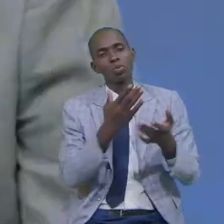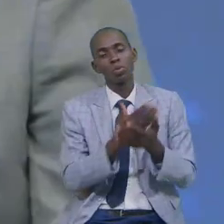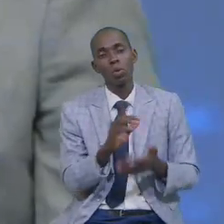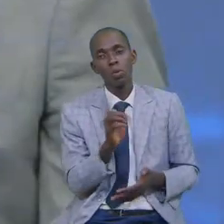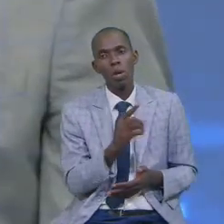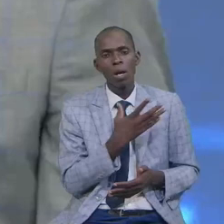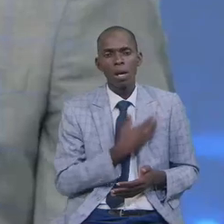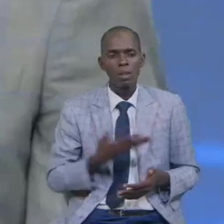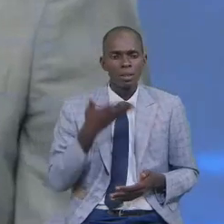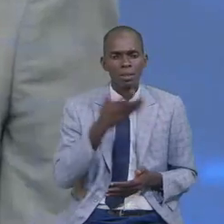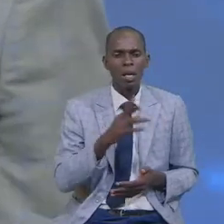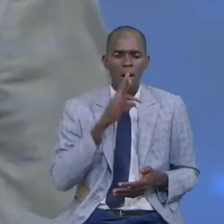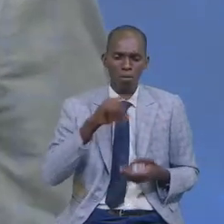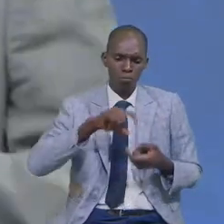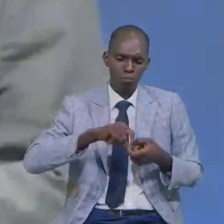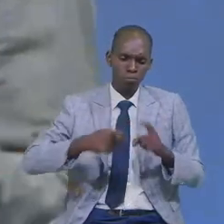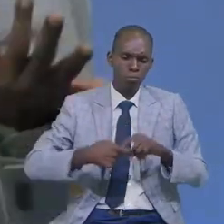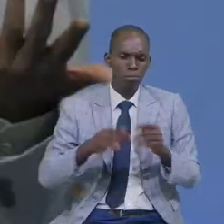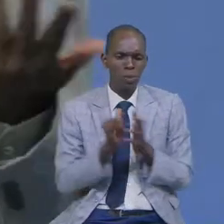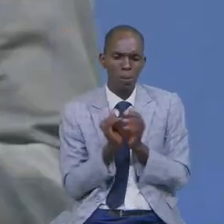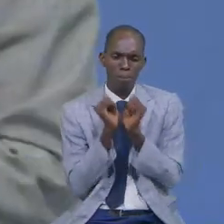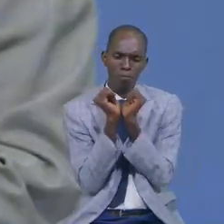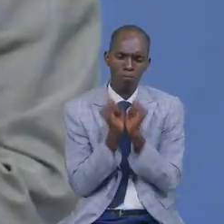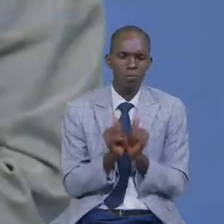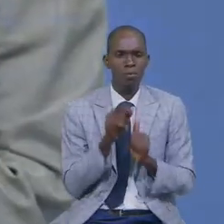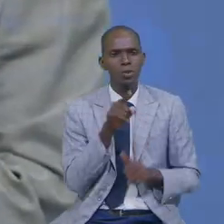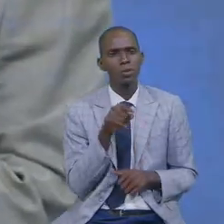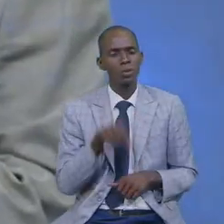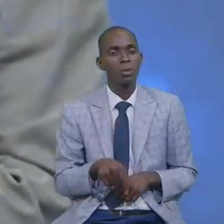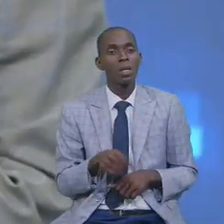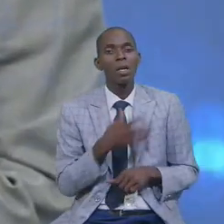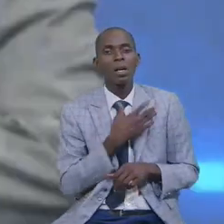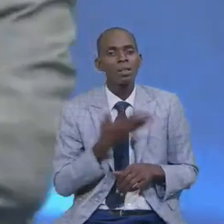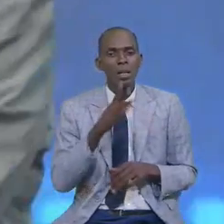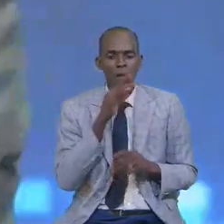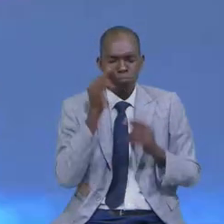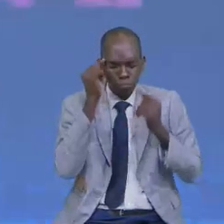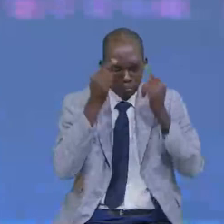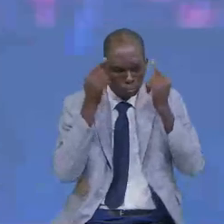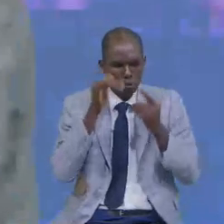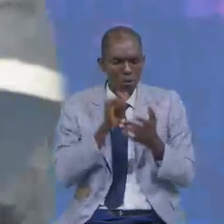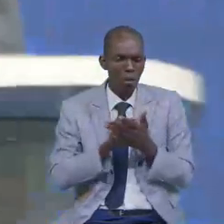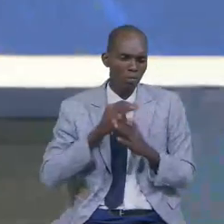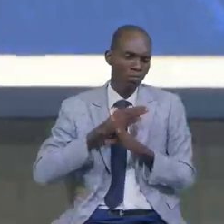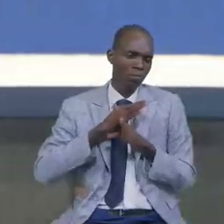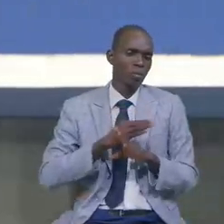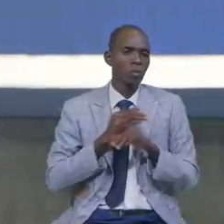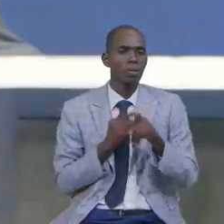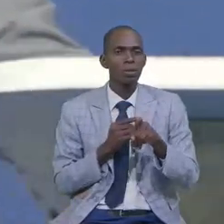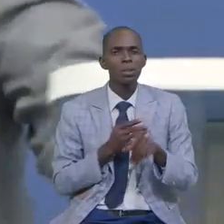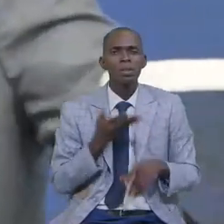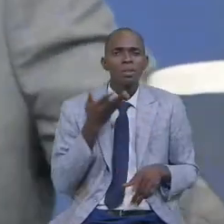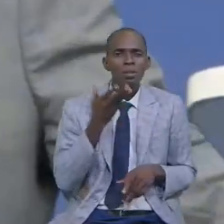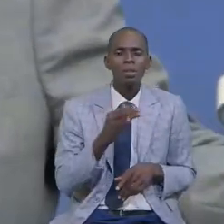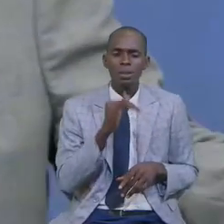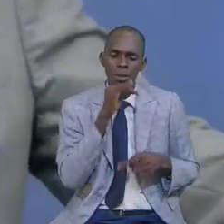2. Verset 1. Vous voulez vous lever, il y a des chaînes qui vous retiennent. Il y a des pensées qui vous empêchent. Rejetant donc toute malice.